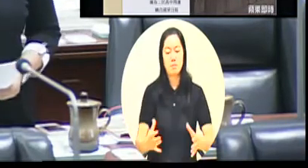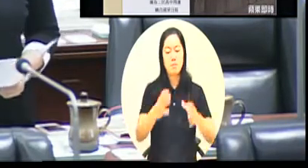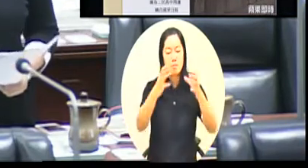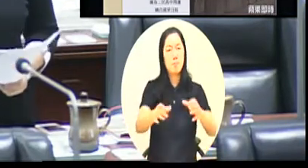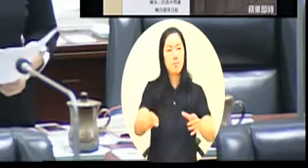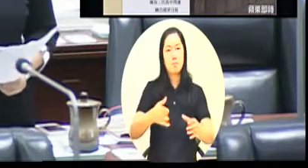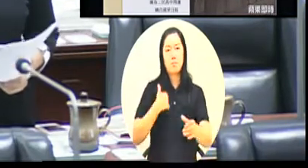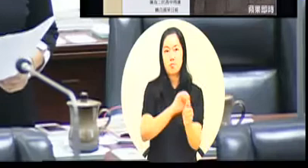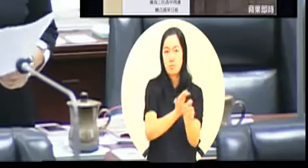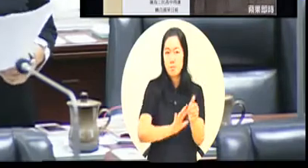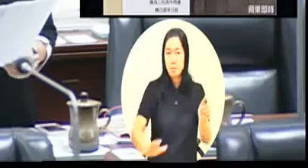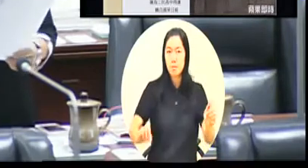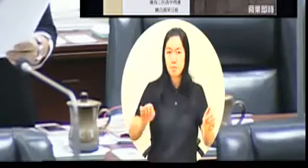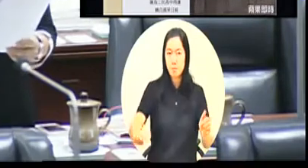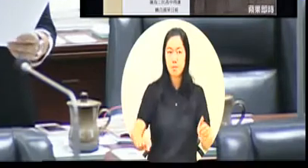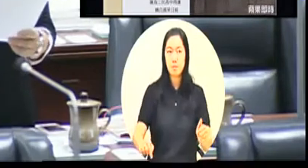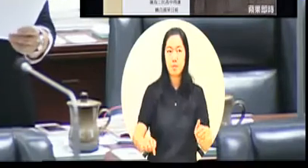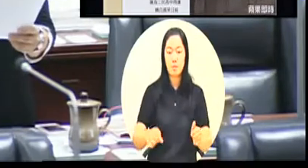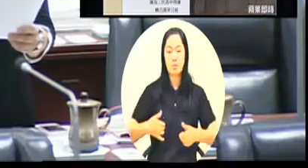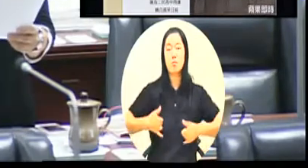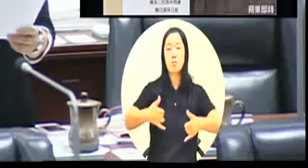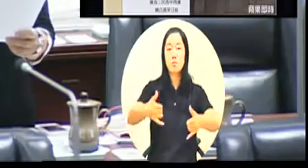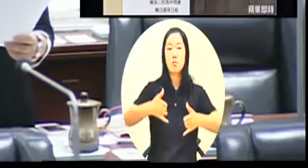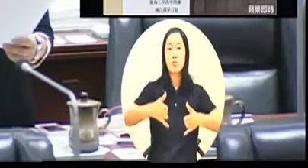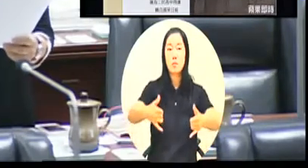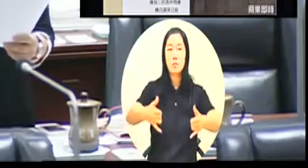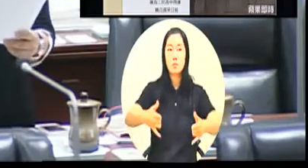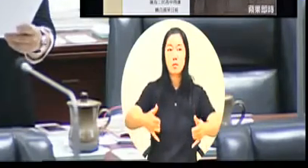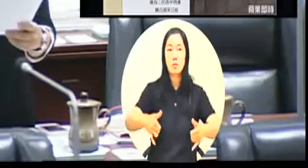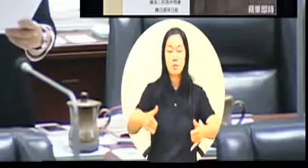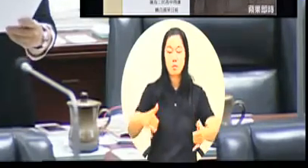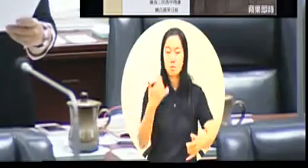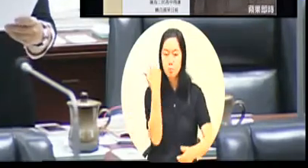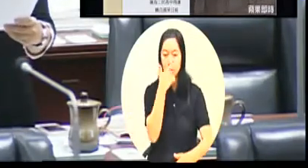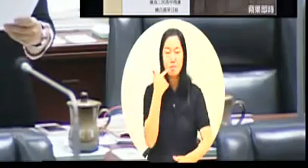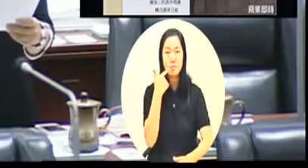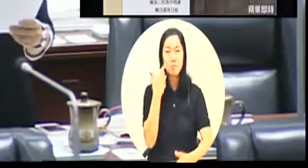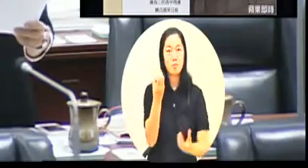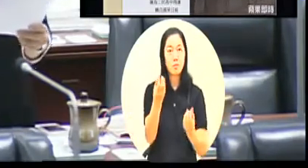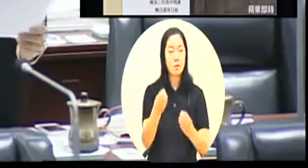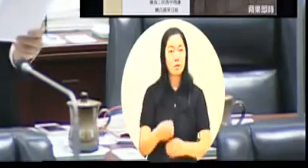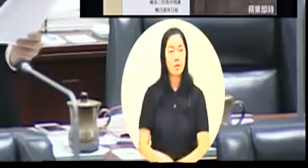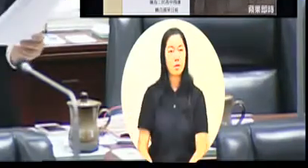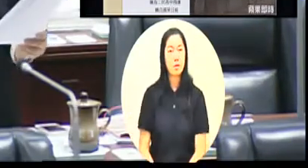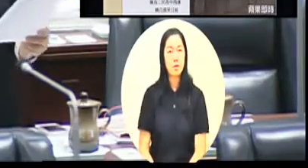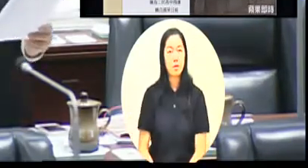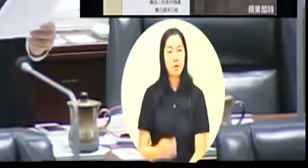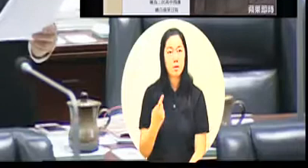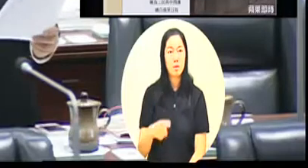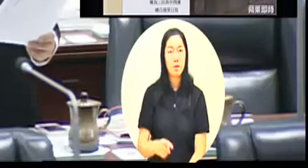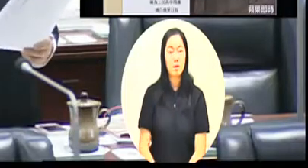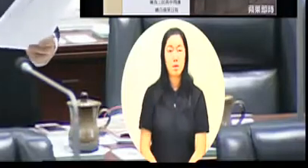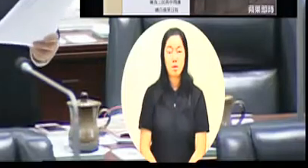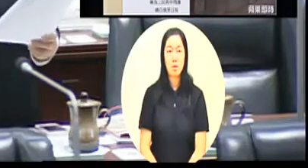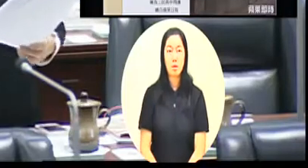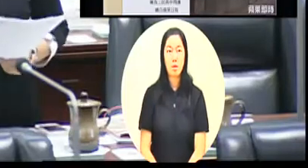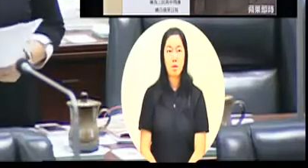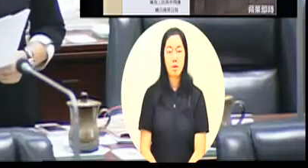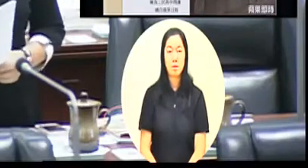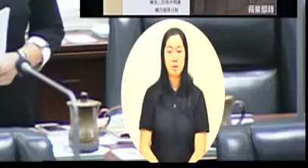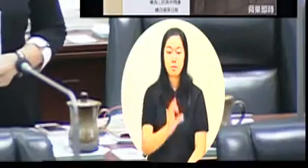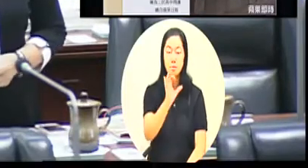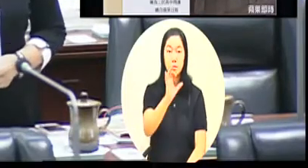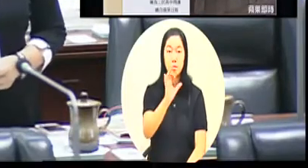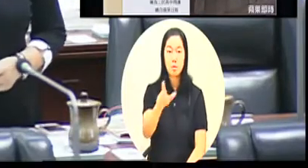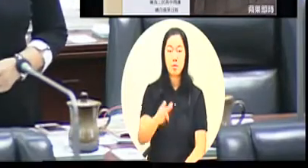影响到我们整个这个树这个路面的这个美观嘛。那你刚刚提到的这个公厕认养的问题，那我也最近我